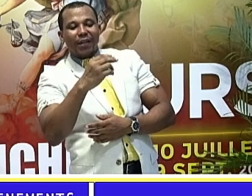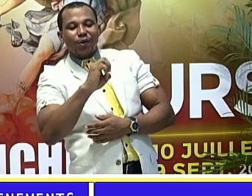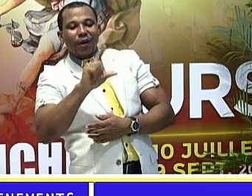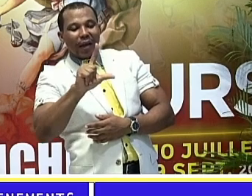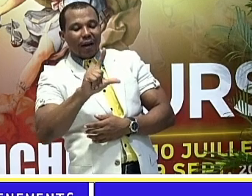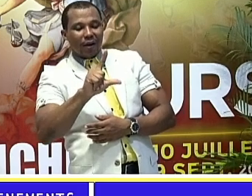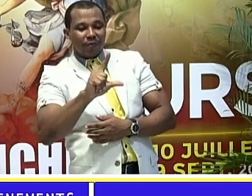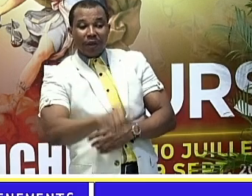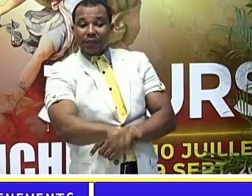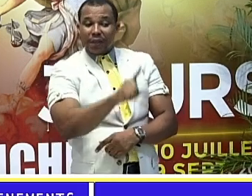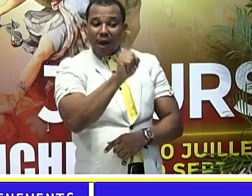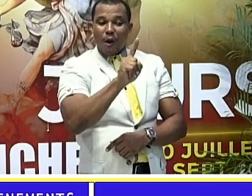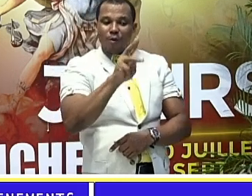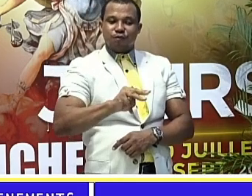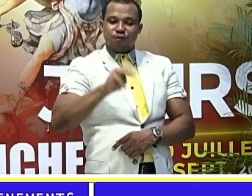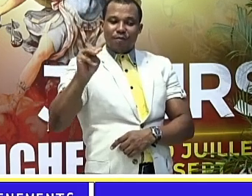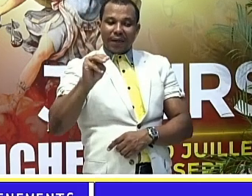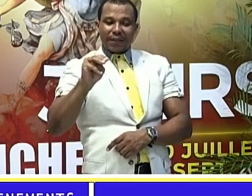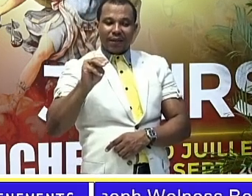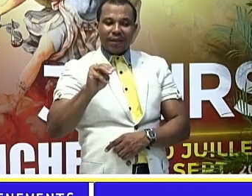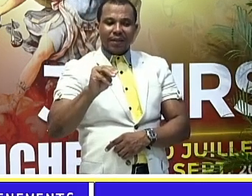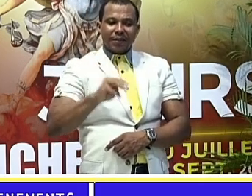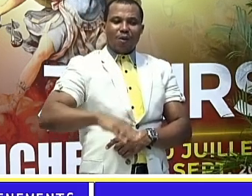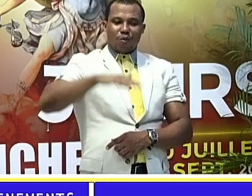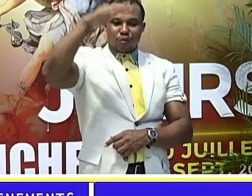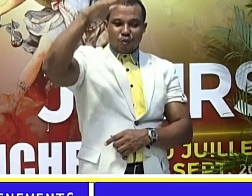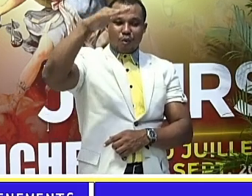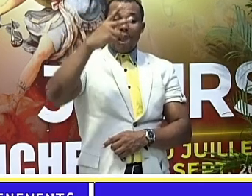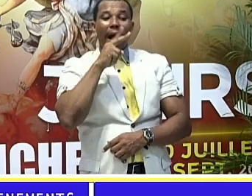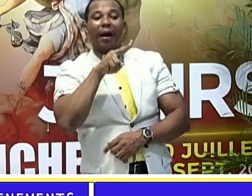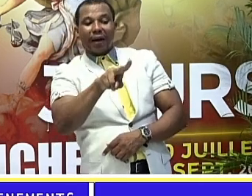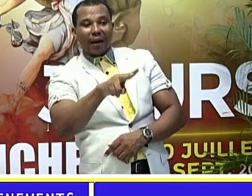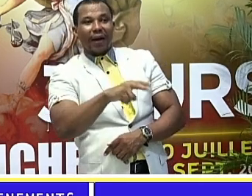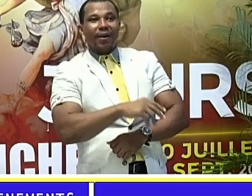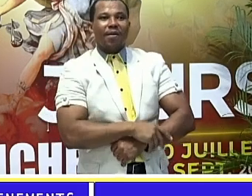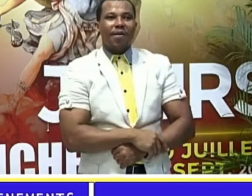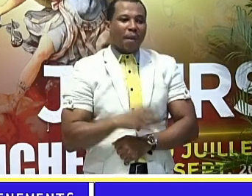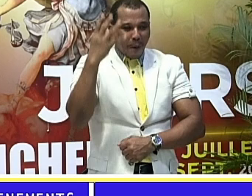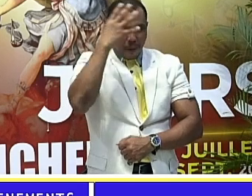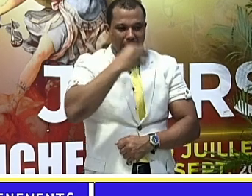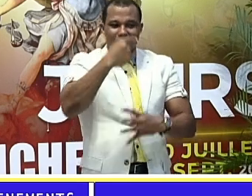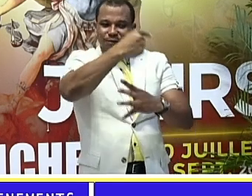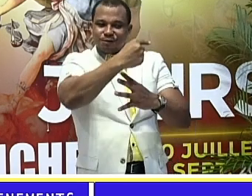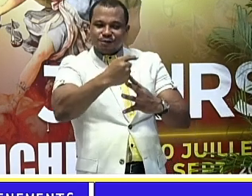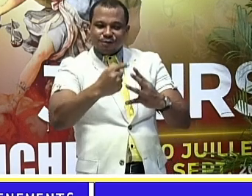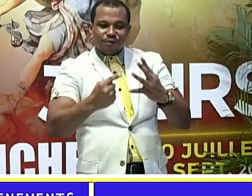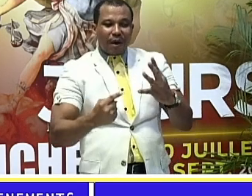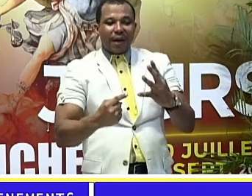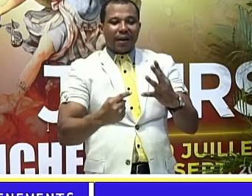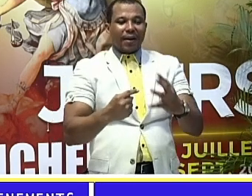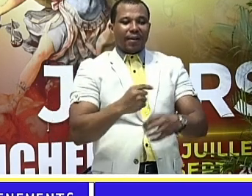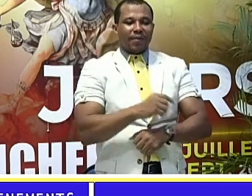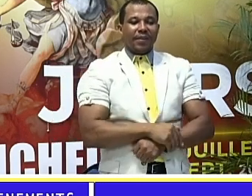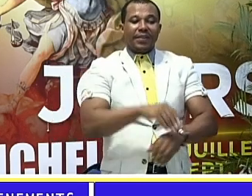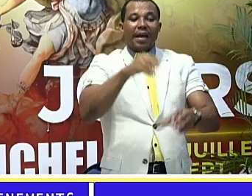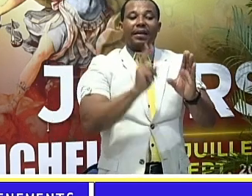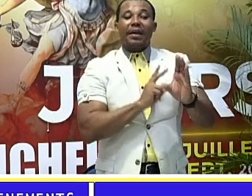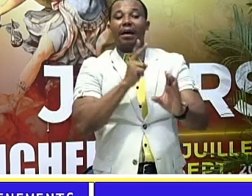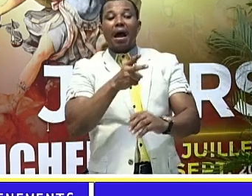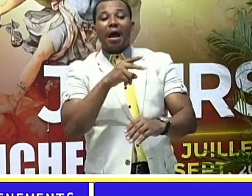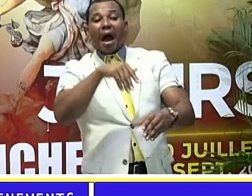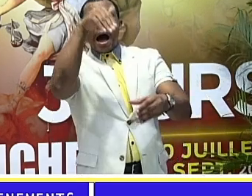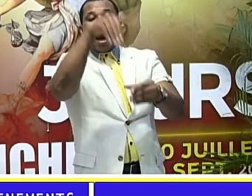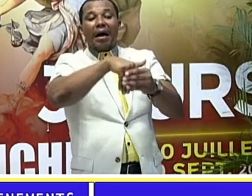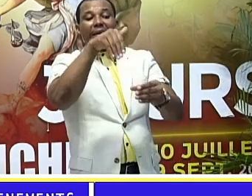mètre. Mais où était Saint-Michel là? C'est Madame Claudine Natal installée. Ouais, ça, c'est intérieur l'église là. Banc